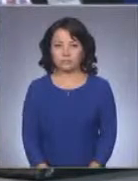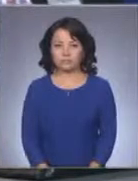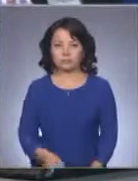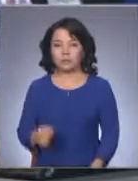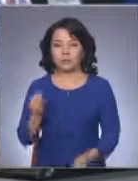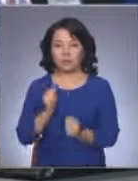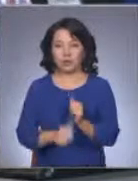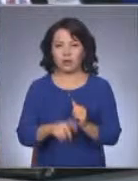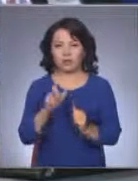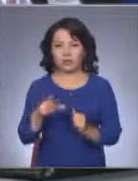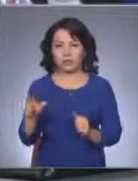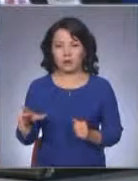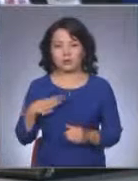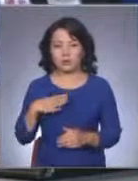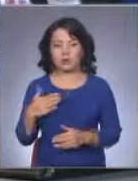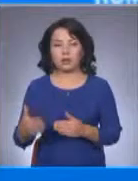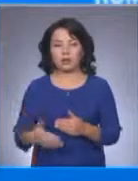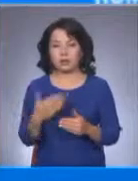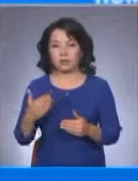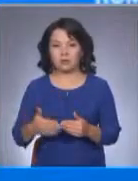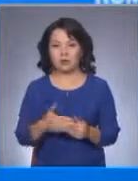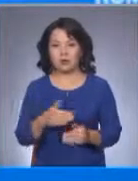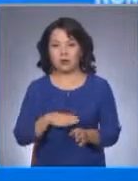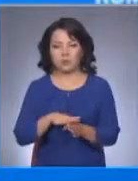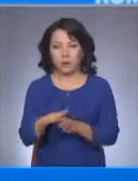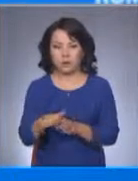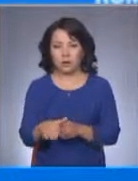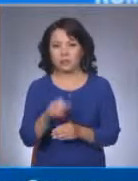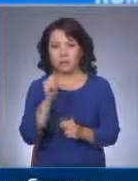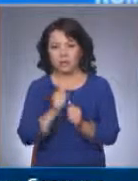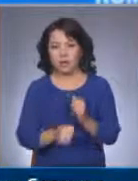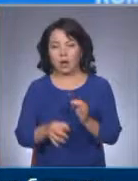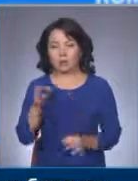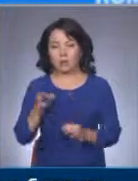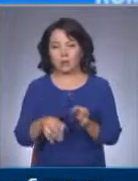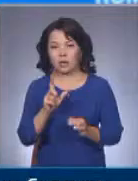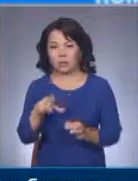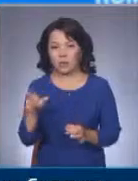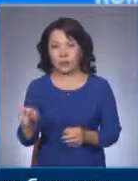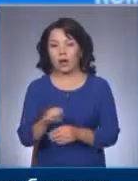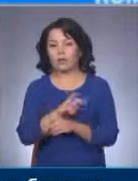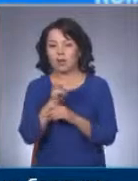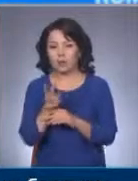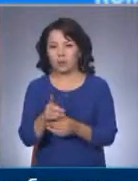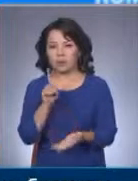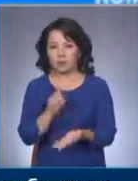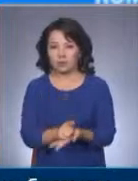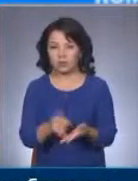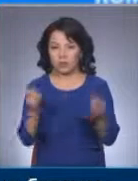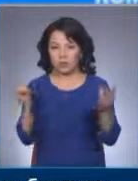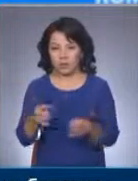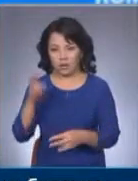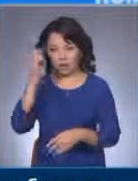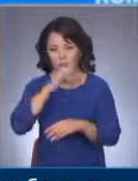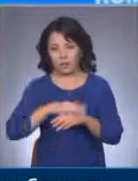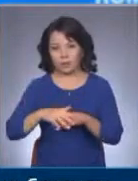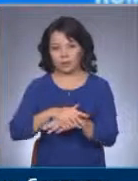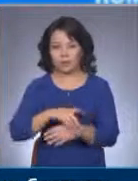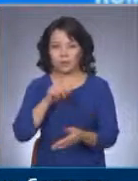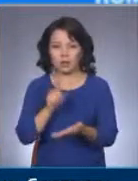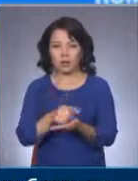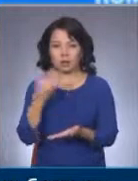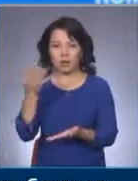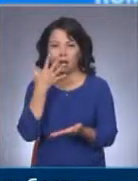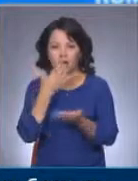Барлық жазаларды орындау рәсімдер, сотталғандарды қамтамасыз ету, ол мемлекеттің мойнында